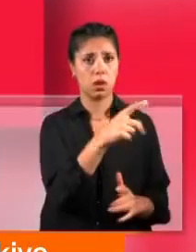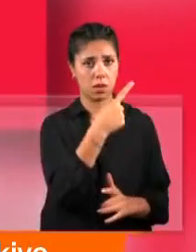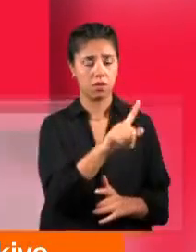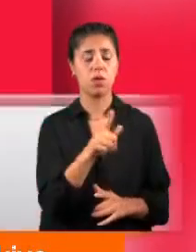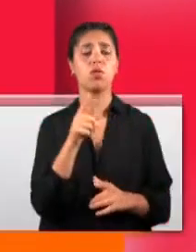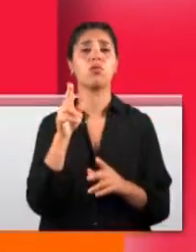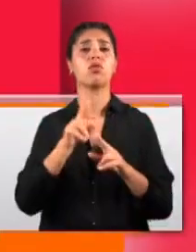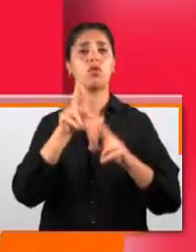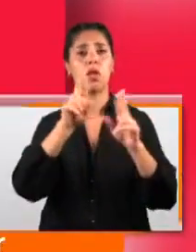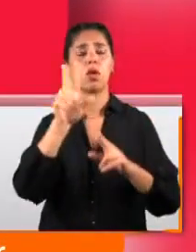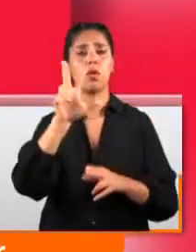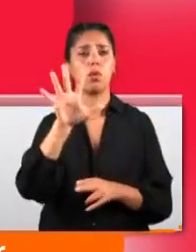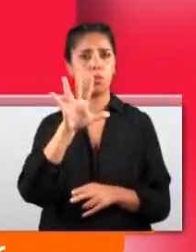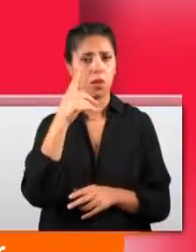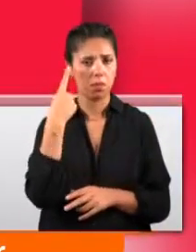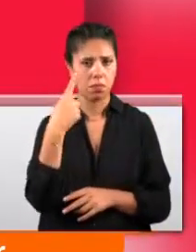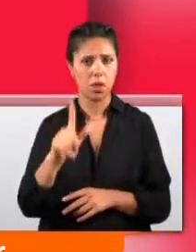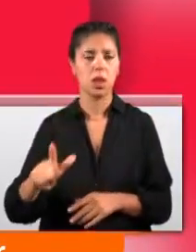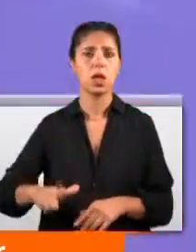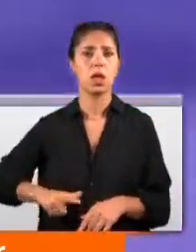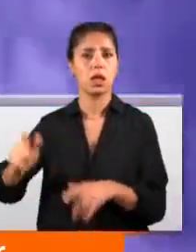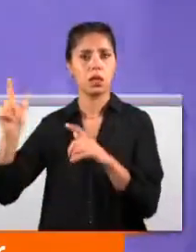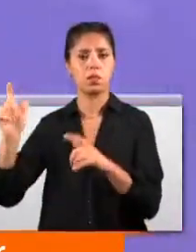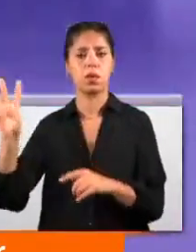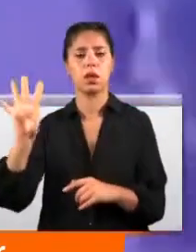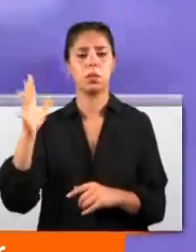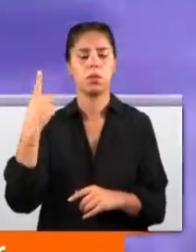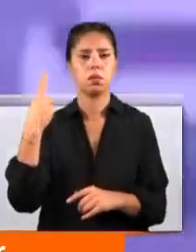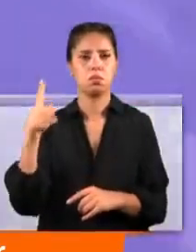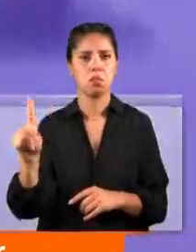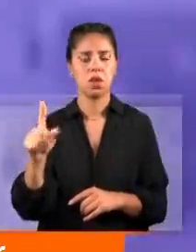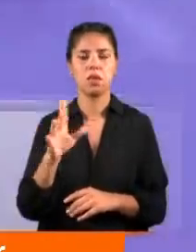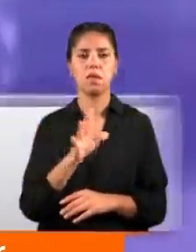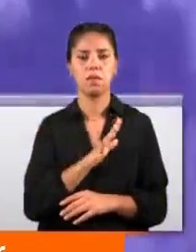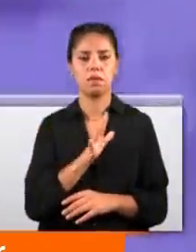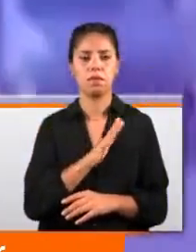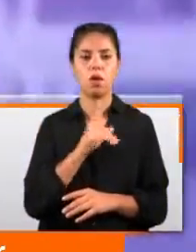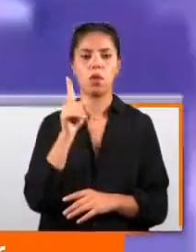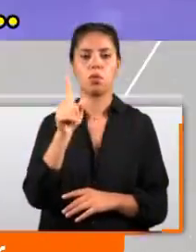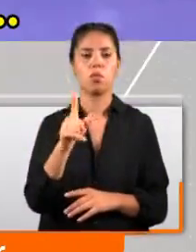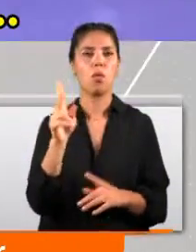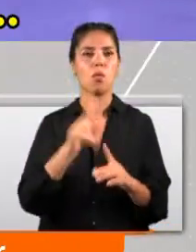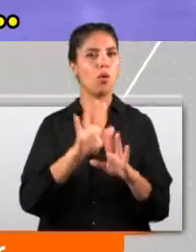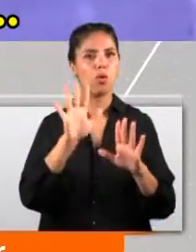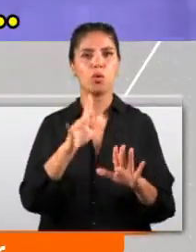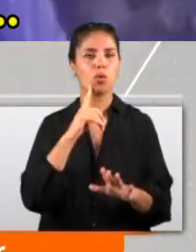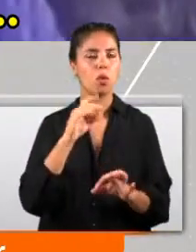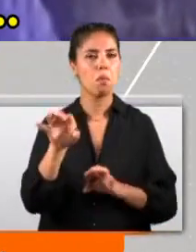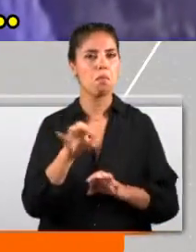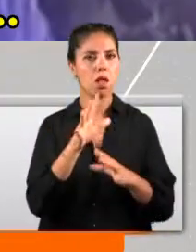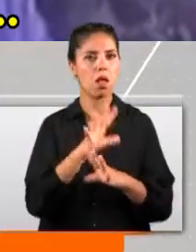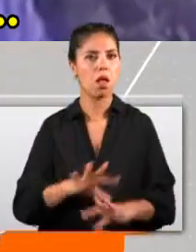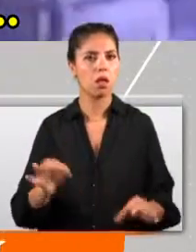35 bin, İzmir'e ise 45 bin lira fiyat biçti. Ve yolda çevirme ihtimaline karşı da her plan hazır. Zaten 40'lar